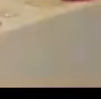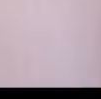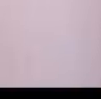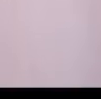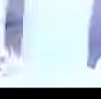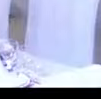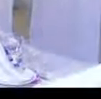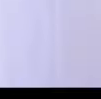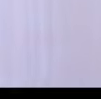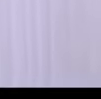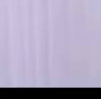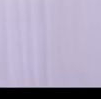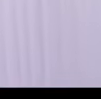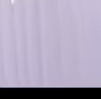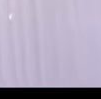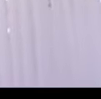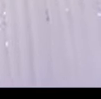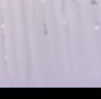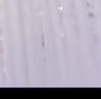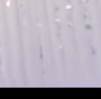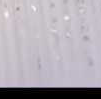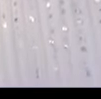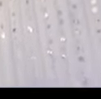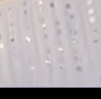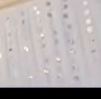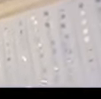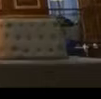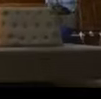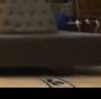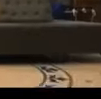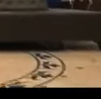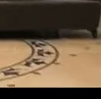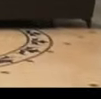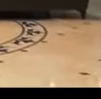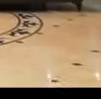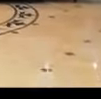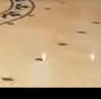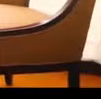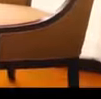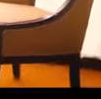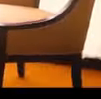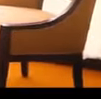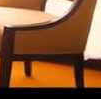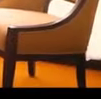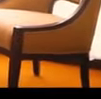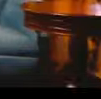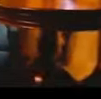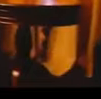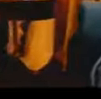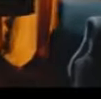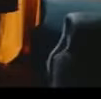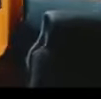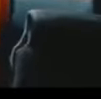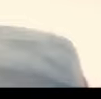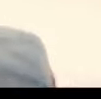повара, идеальный персонал и цены от 3500 тенге. В подарок фотосессия и номер в пятизвездочной